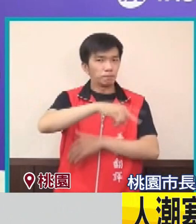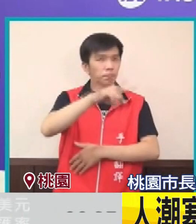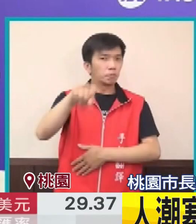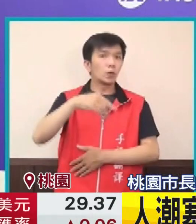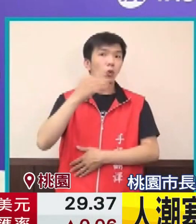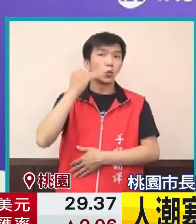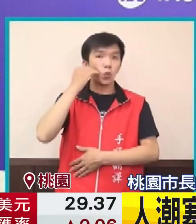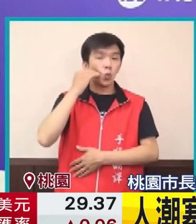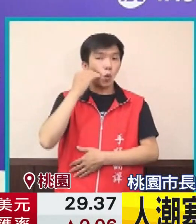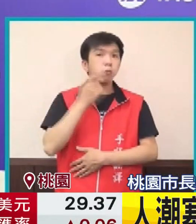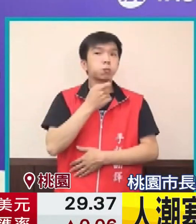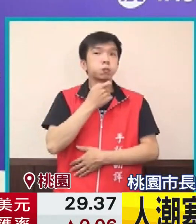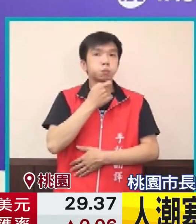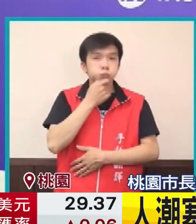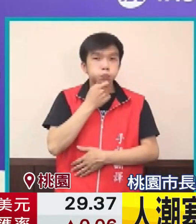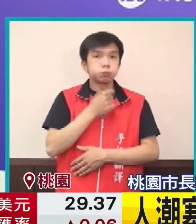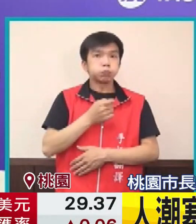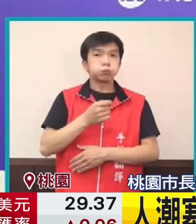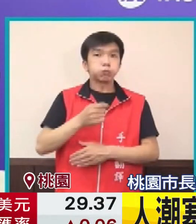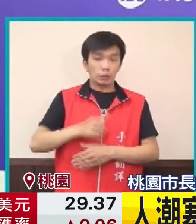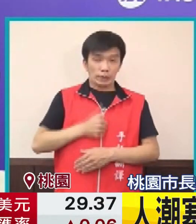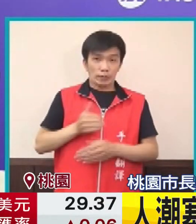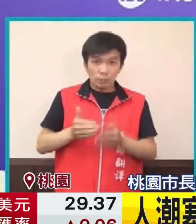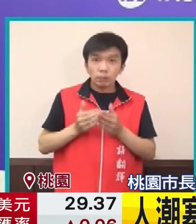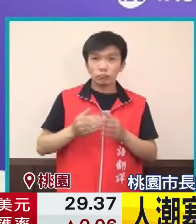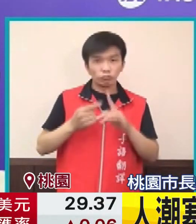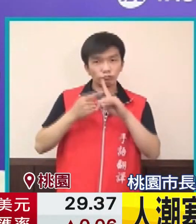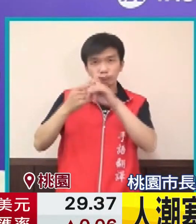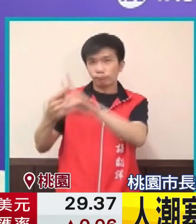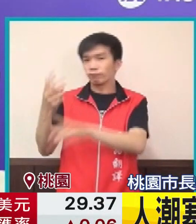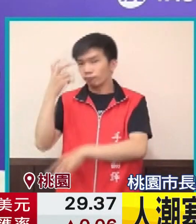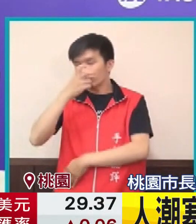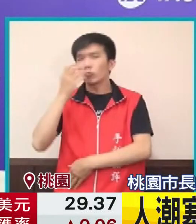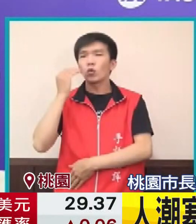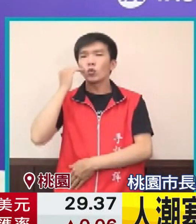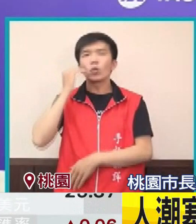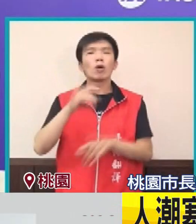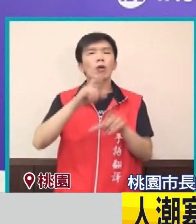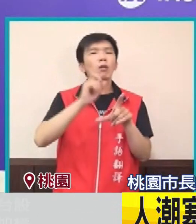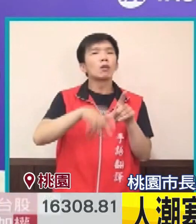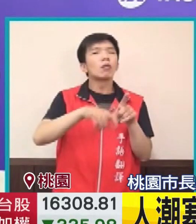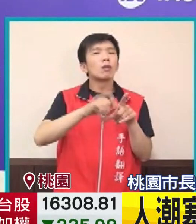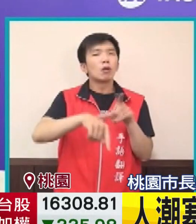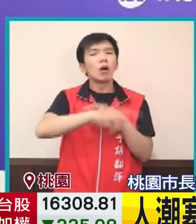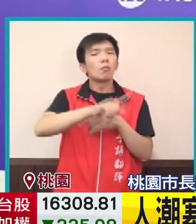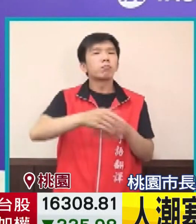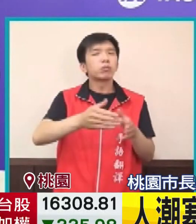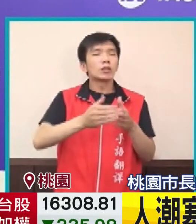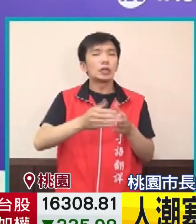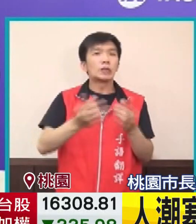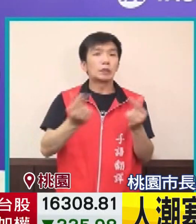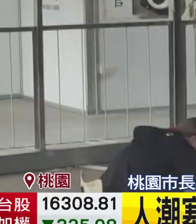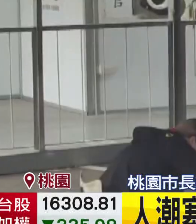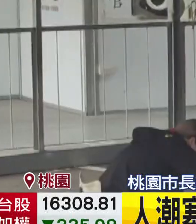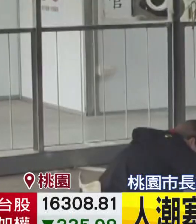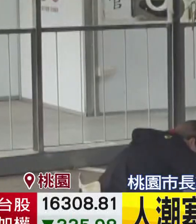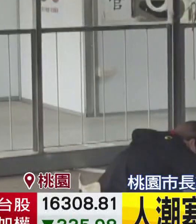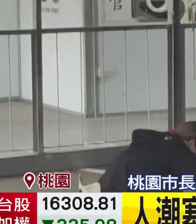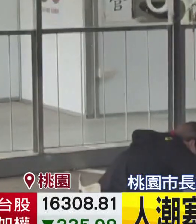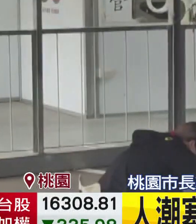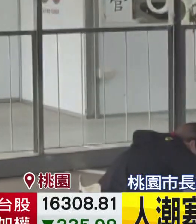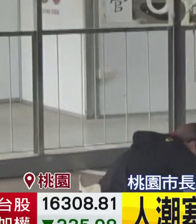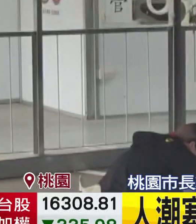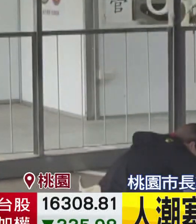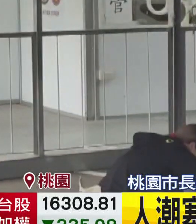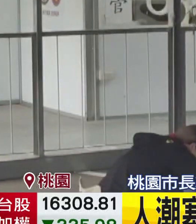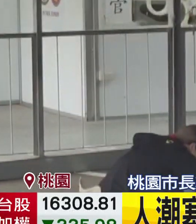有必要才去采检。那职场的快筛就不要整车整车再到这个 PCR 采检站。 此话一出，引